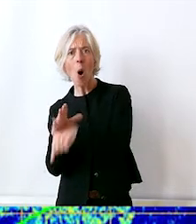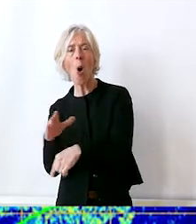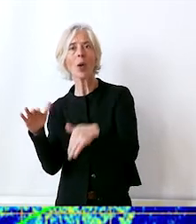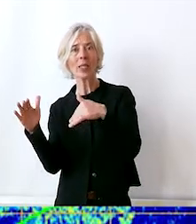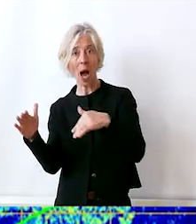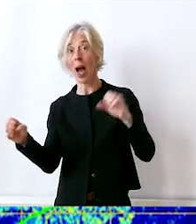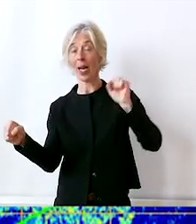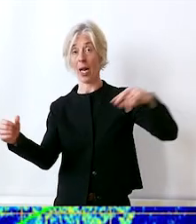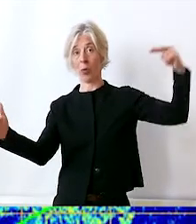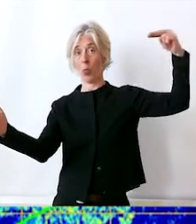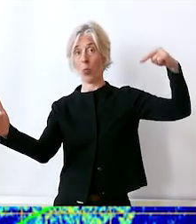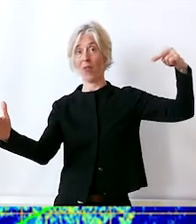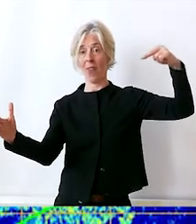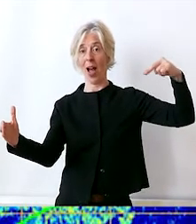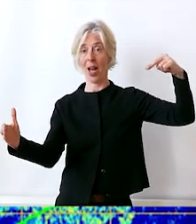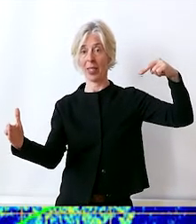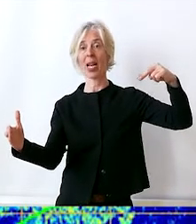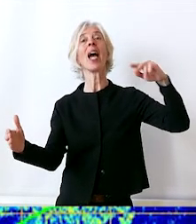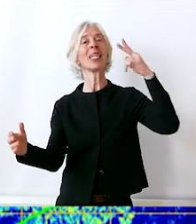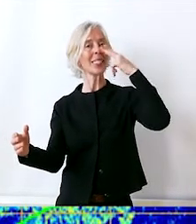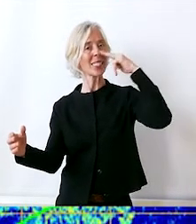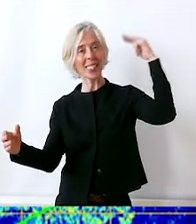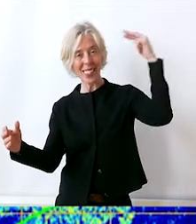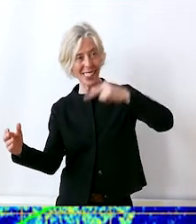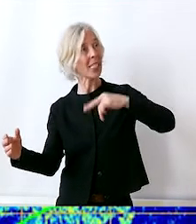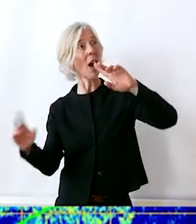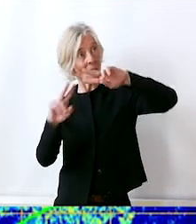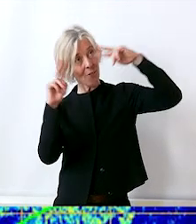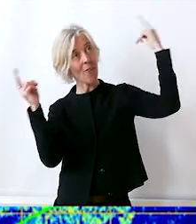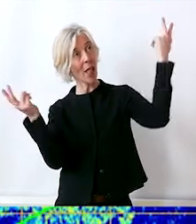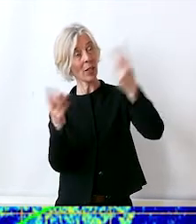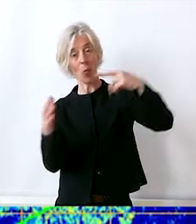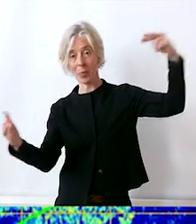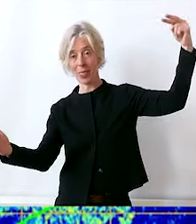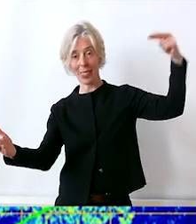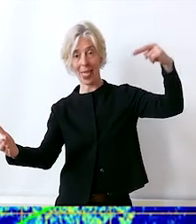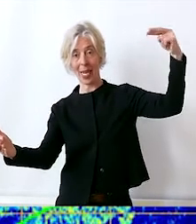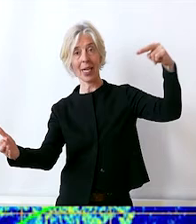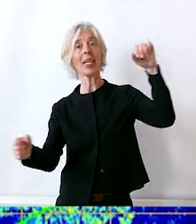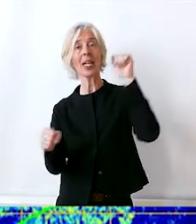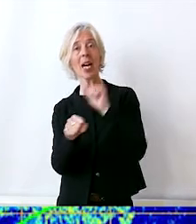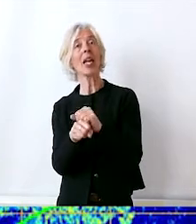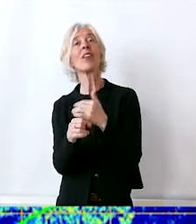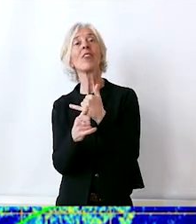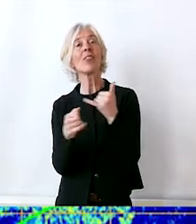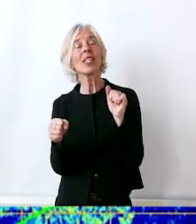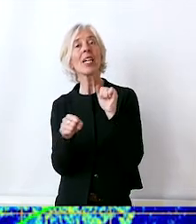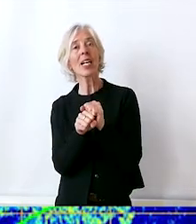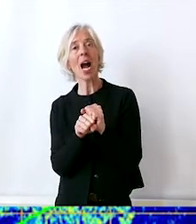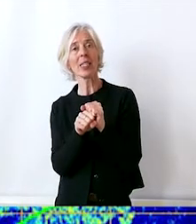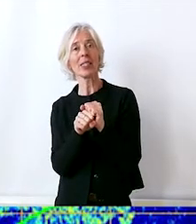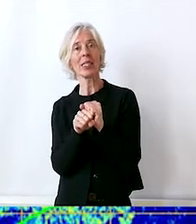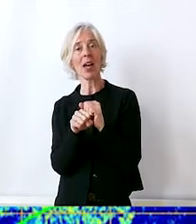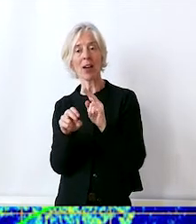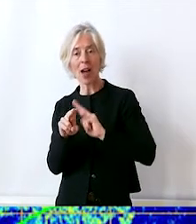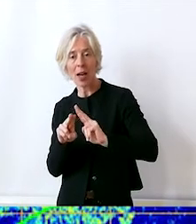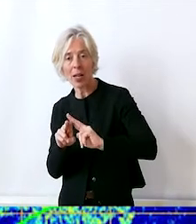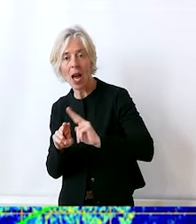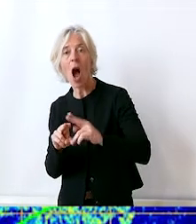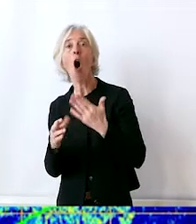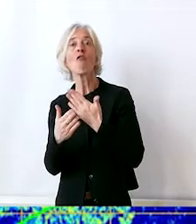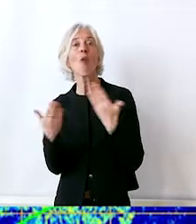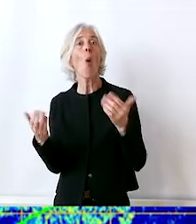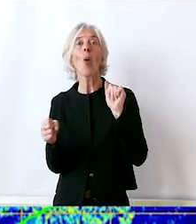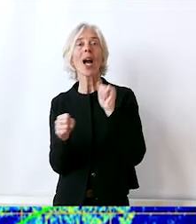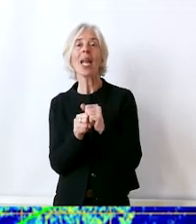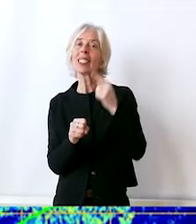oder der Konzeption kann man von oben sehen, wo es am meisten Sinn macht, die Pipeline zu verlegen. Sowohl von den Bodenstrukturen, aber zum